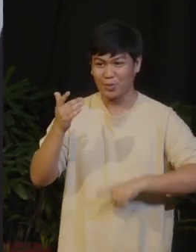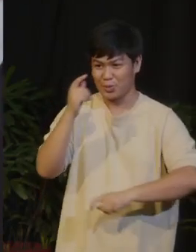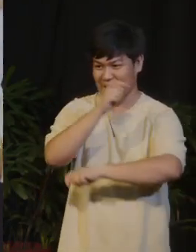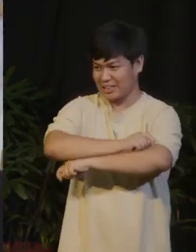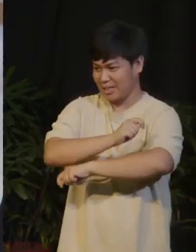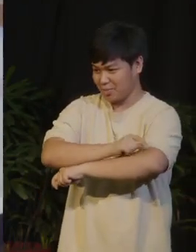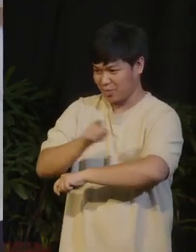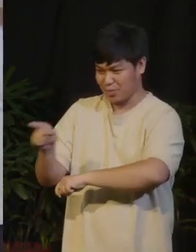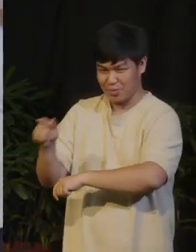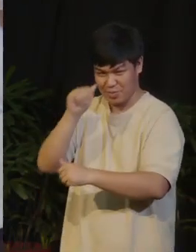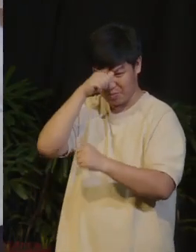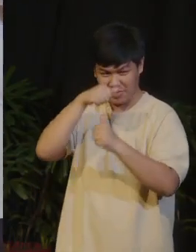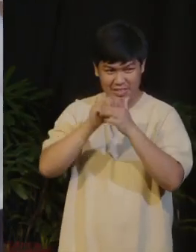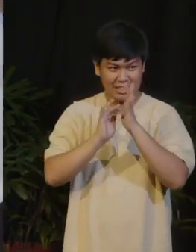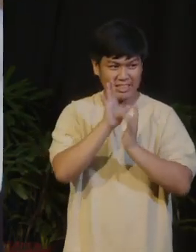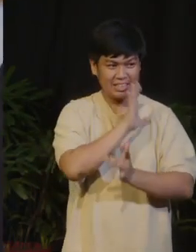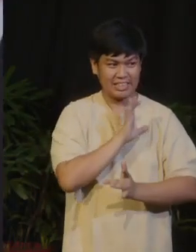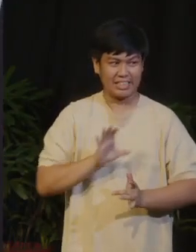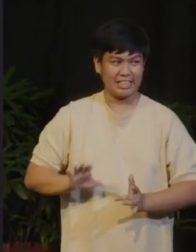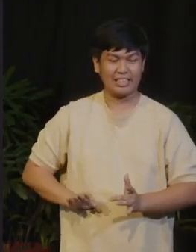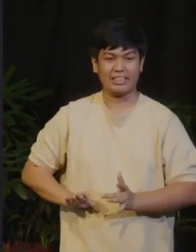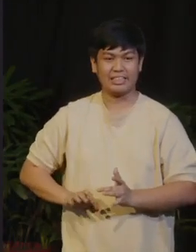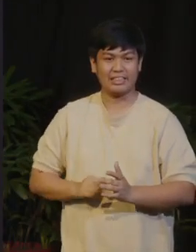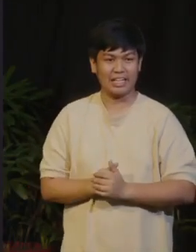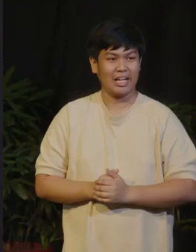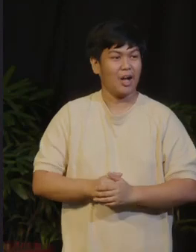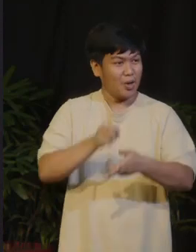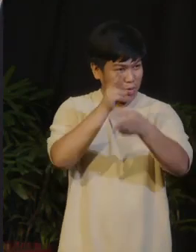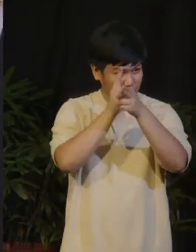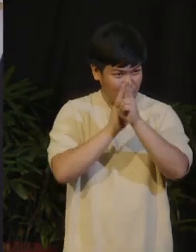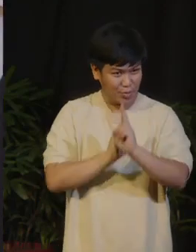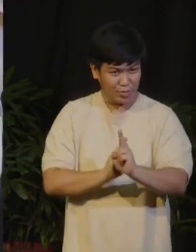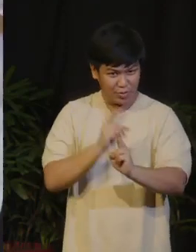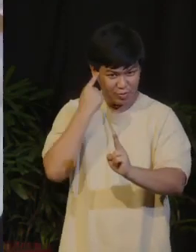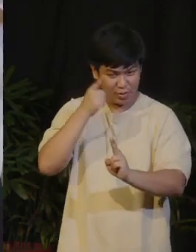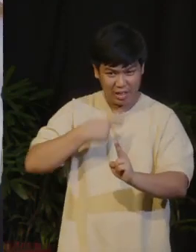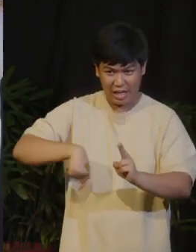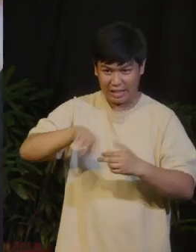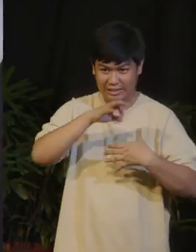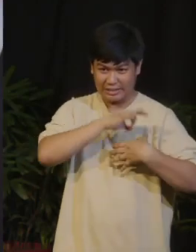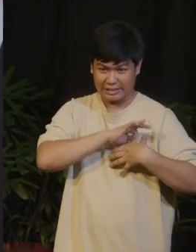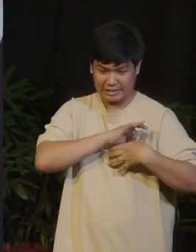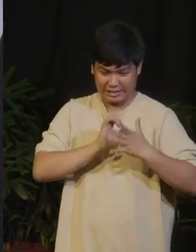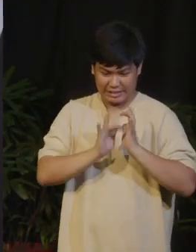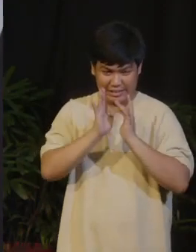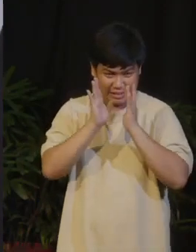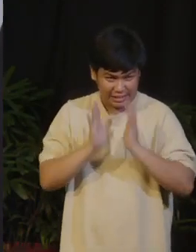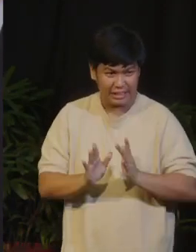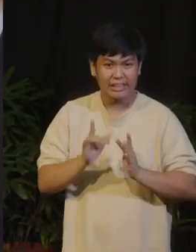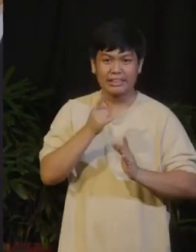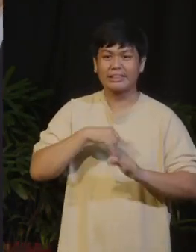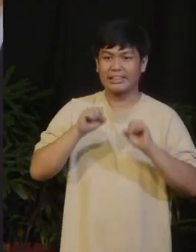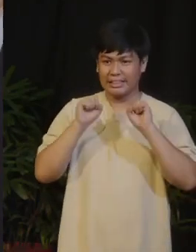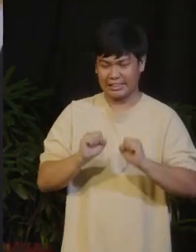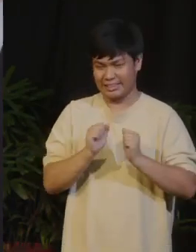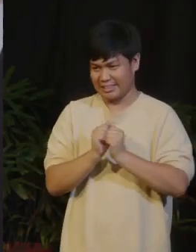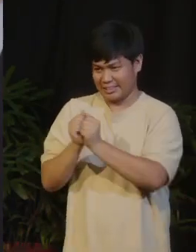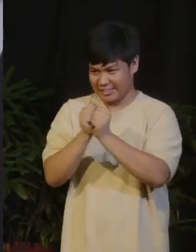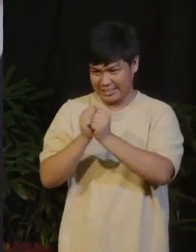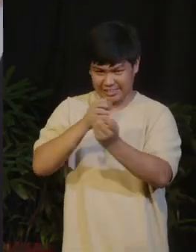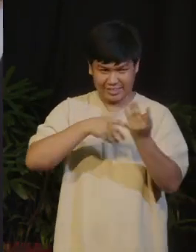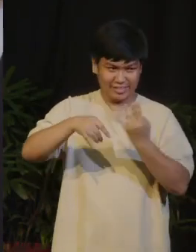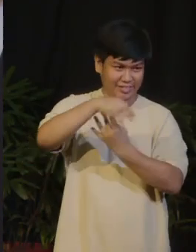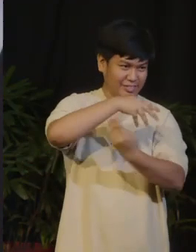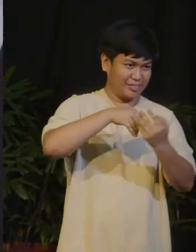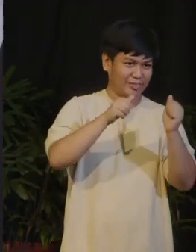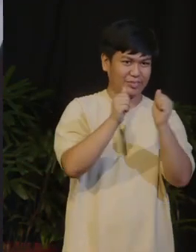banal na hapunan ng ating Panginoon, isang karangalan at pribilehyo ng isang Kristiyano na makasalo ang ating